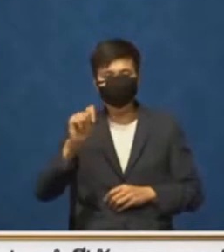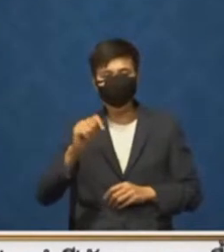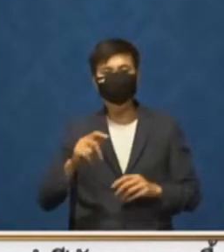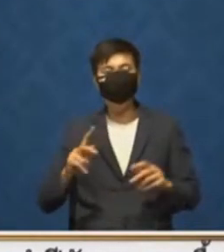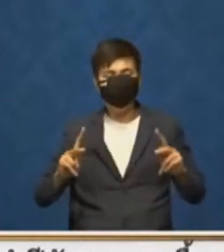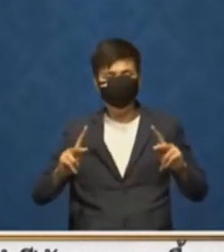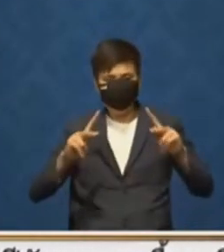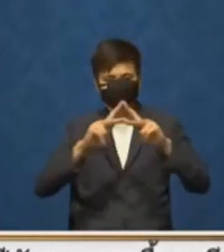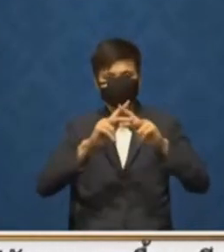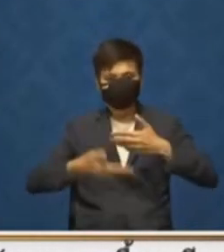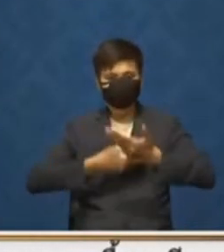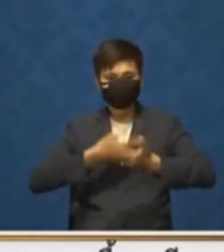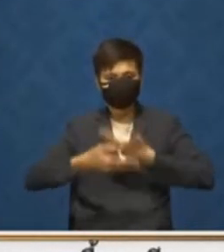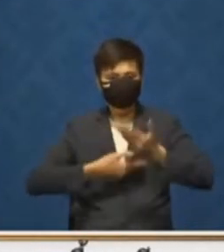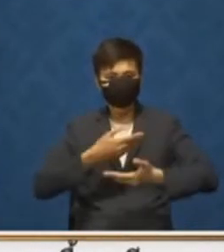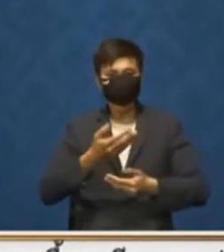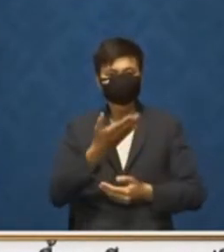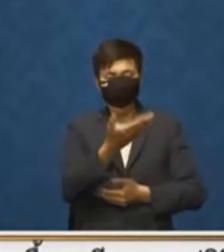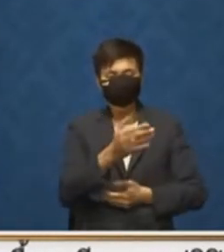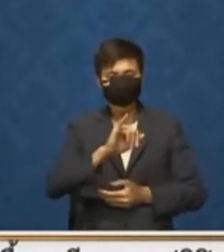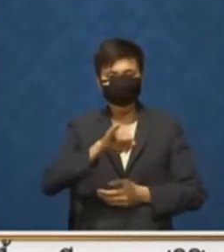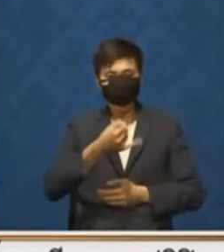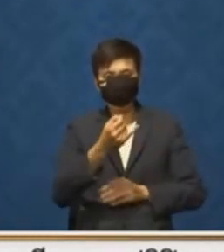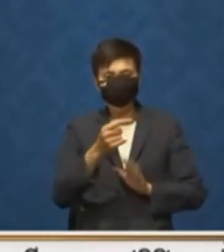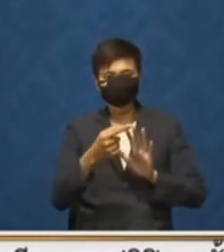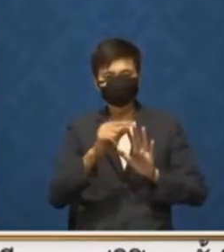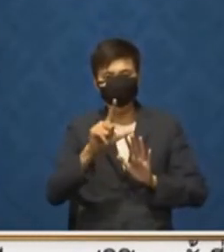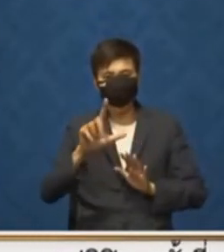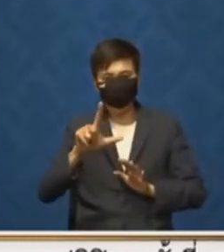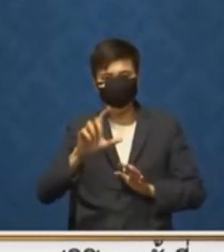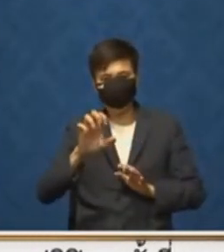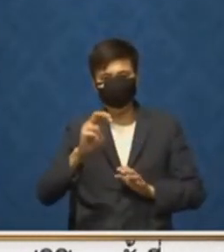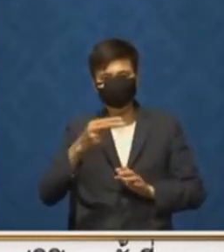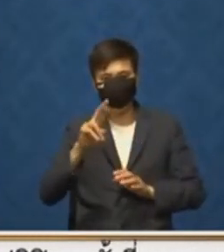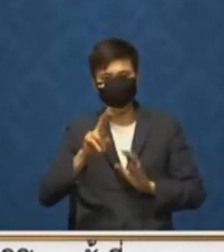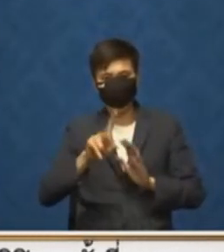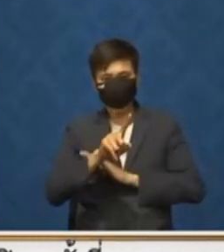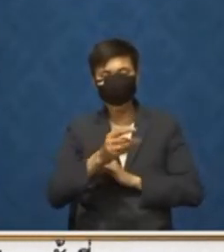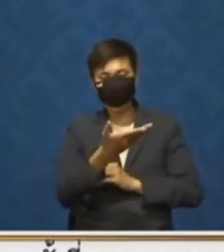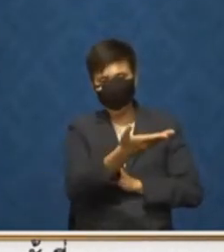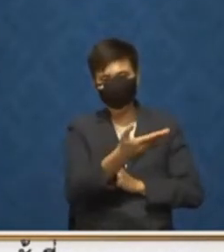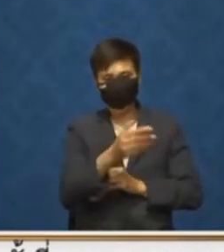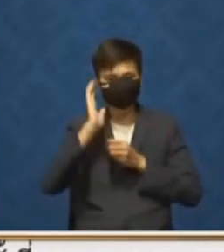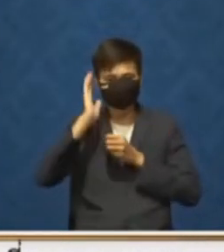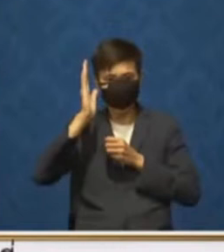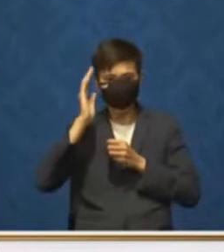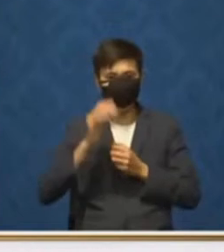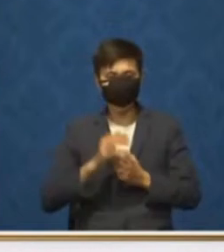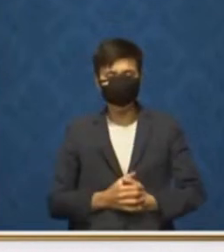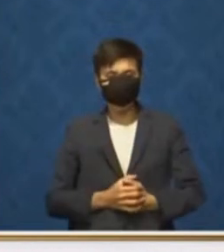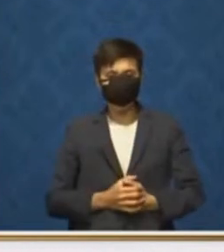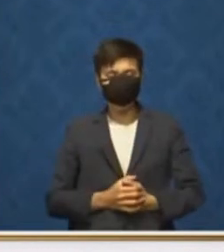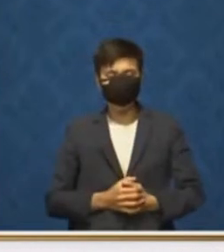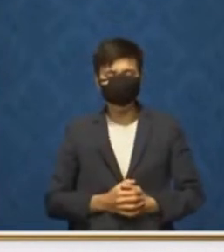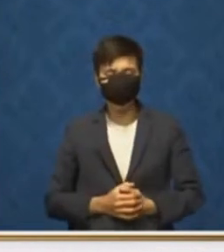แจงเชิญท่านจุรินทร์ลักษณวิศิษฏ์ครับเชิญครับอ่ะแต่